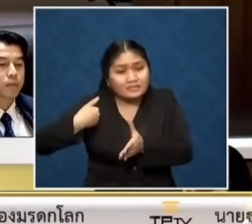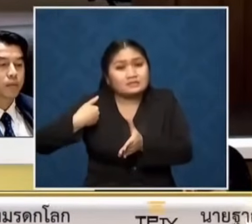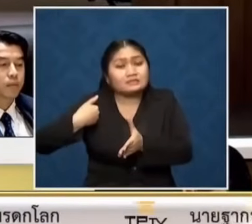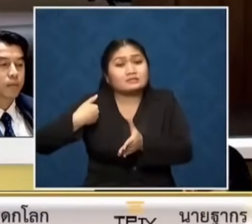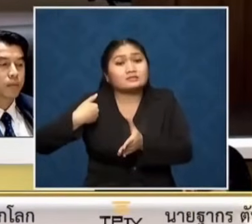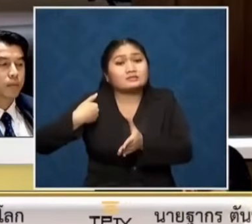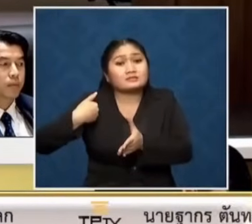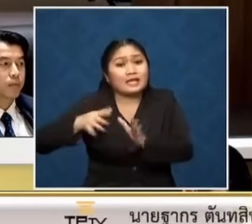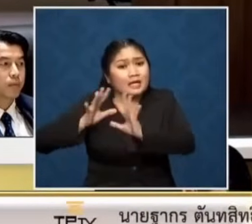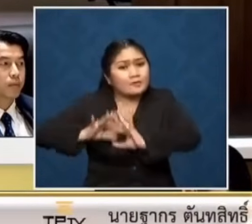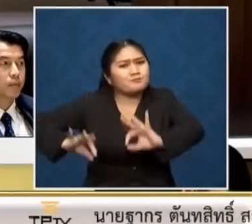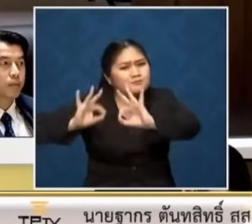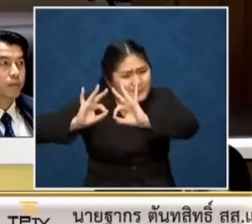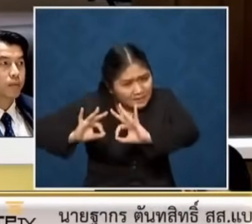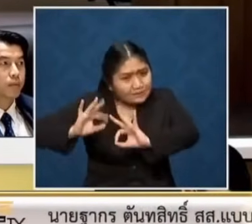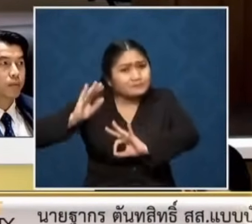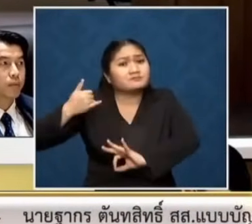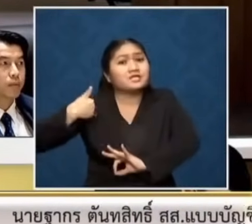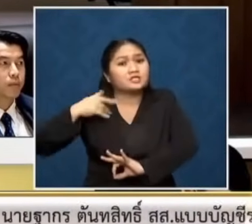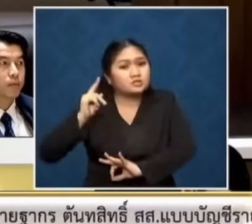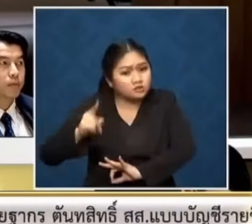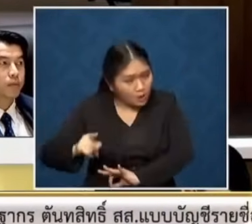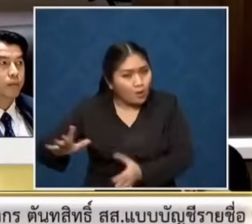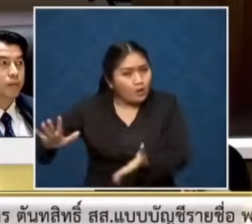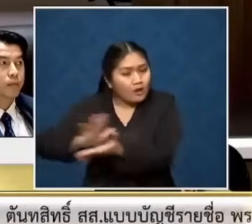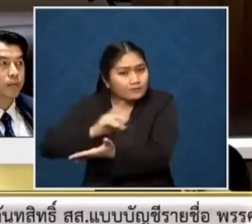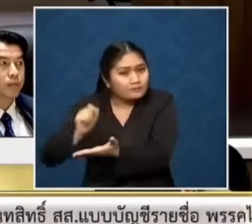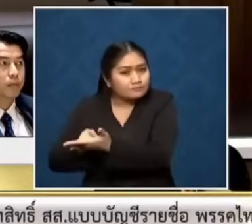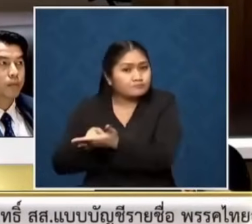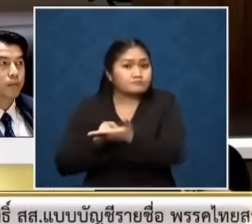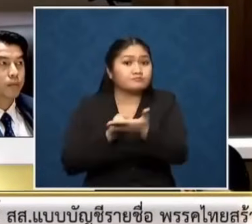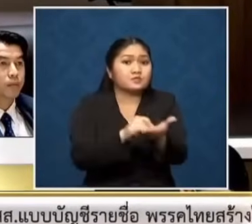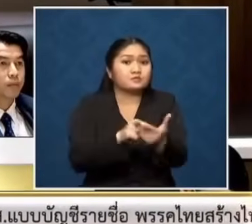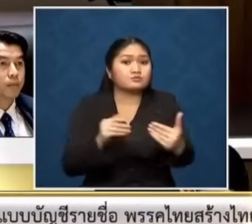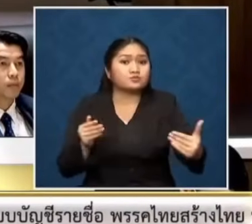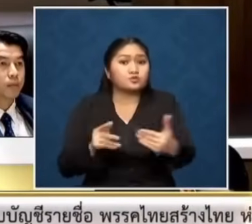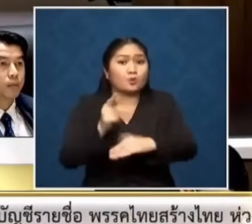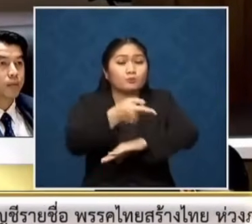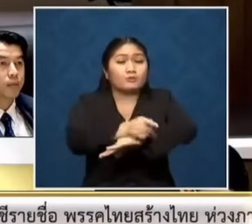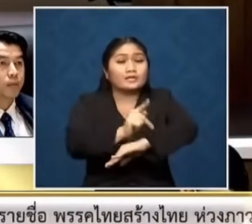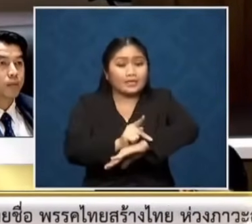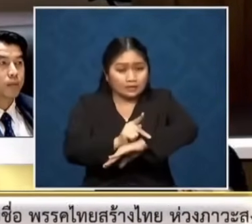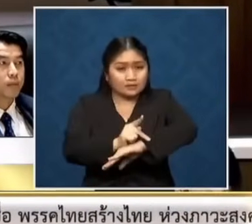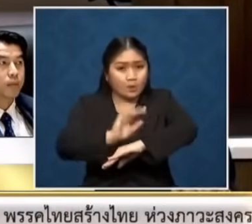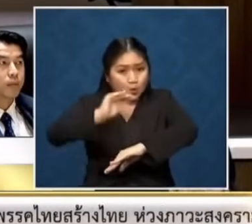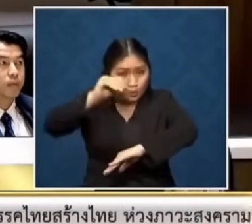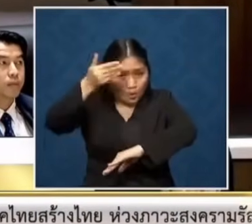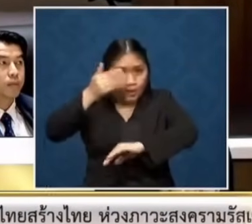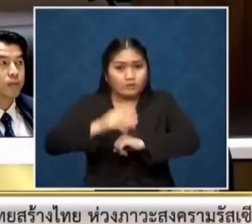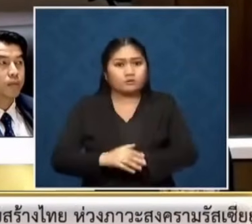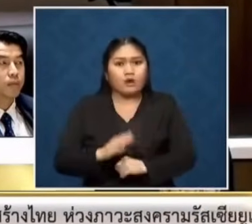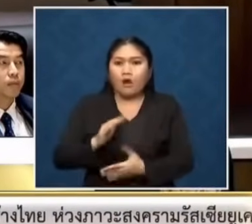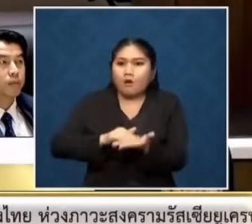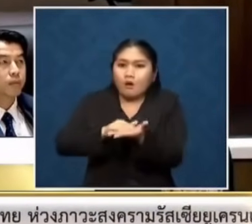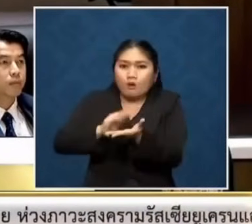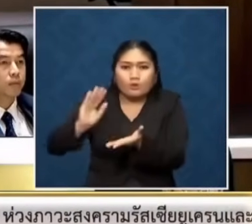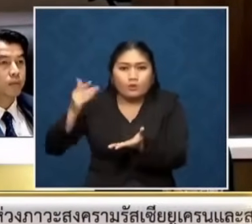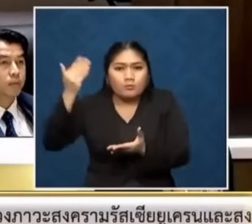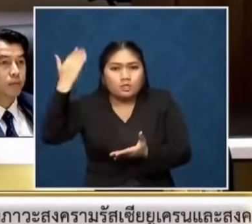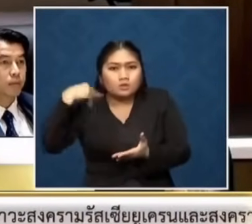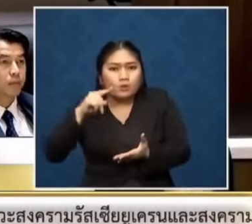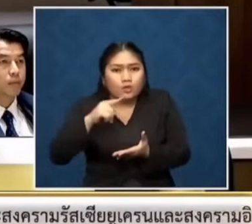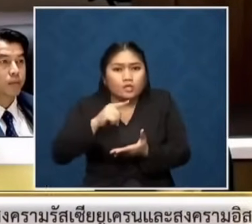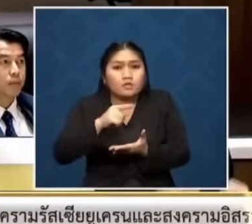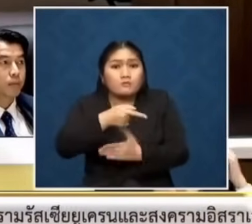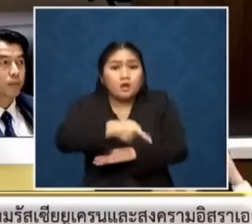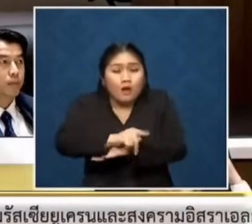ได้ แต่ต้องแจ้งเหตุจำเป็นนั้นเป็นหนังสือต่อประธานสภาก่อนในวันประชุมสภาเมื่อสักครู่ท่านประธานพูดถึงหนังสือที่ทาง